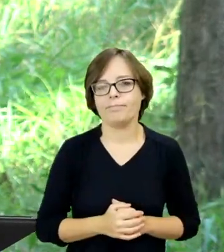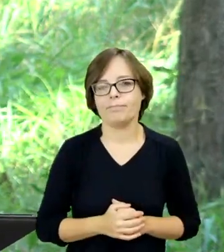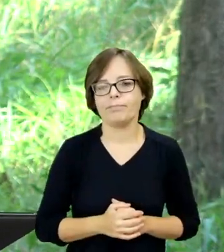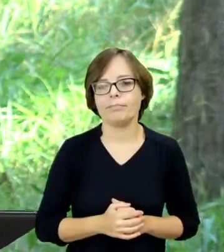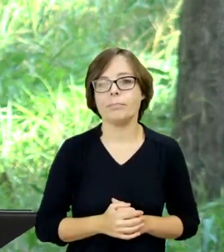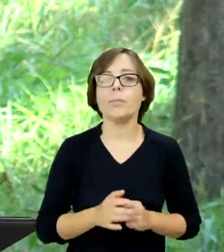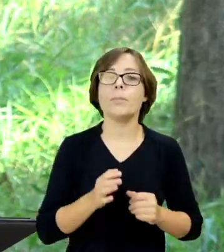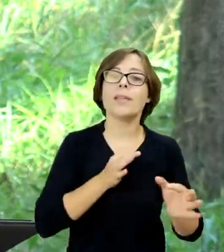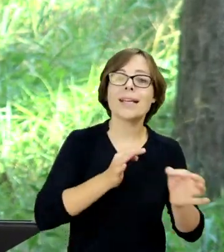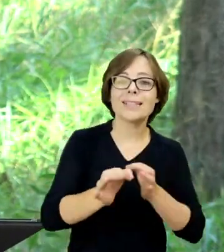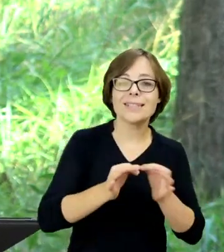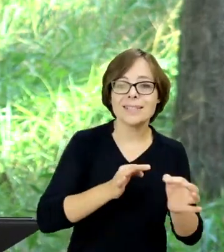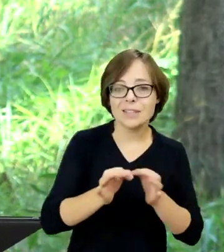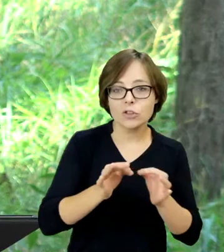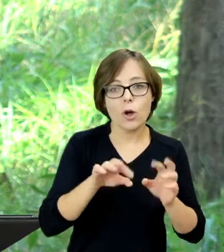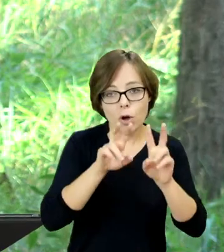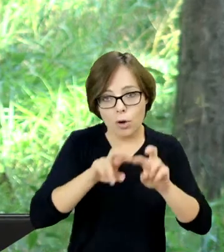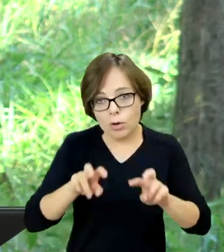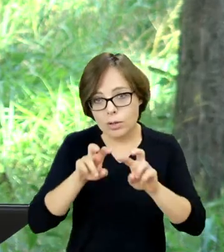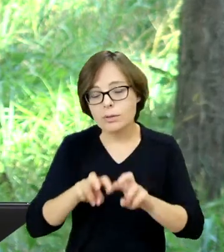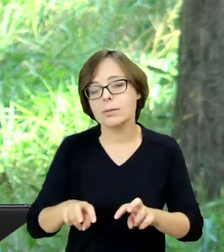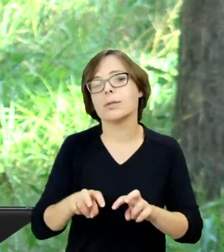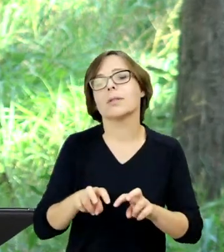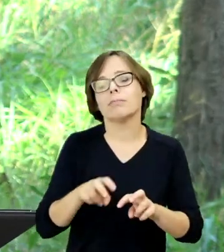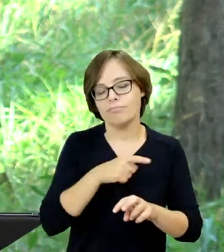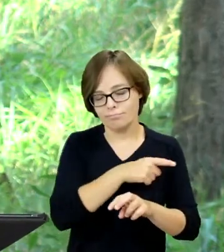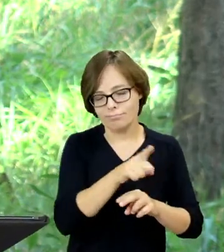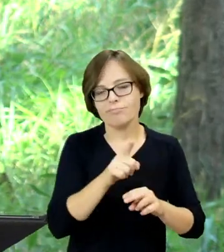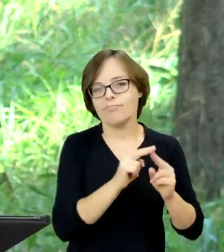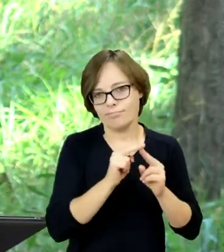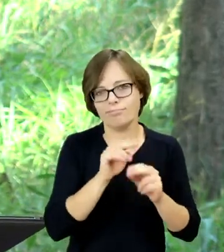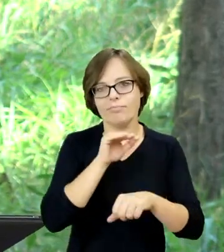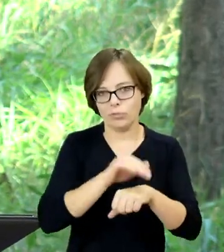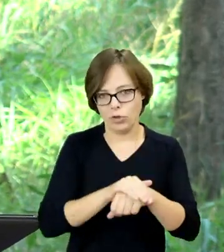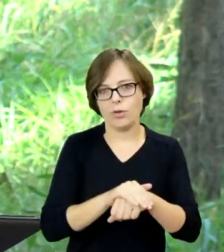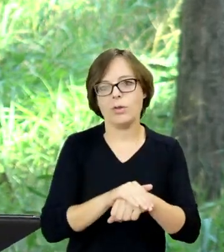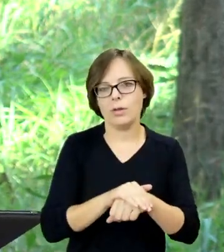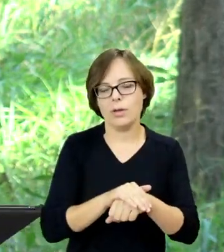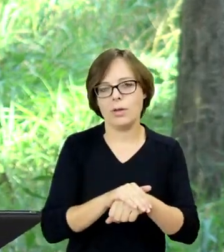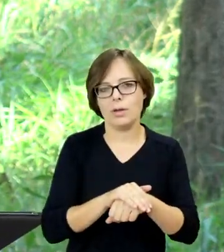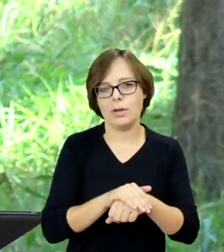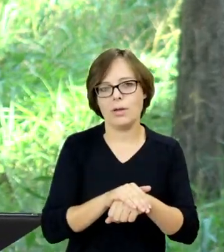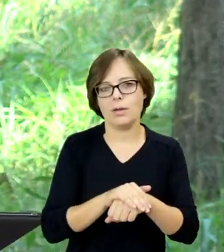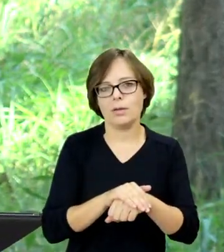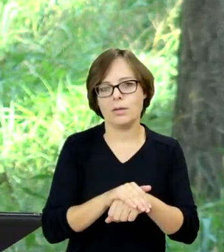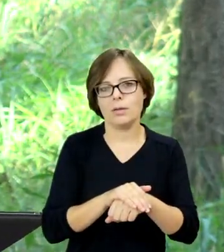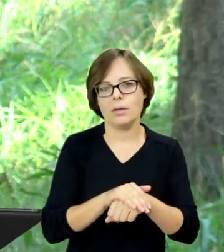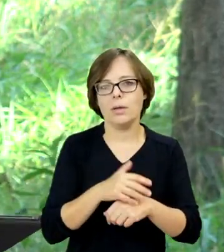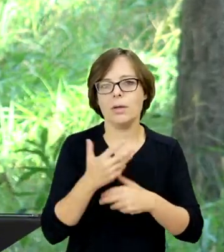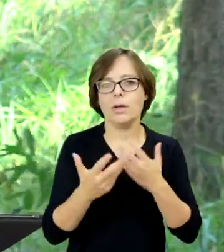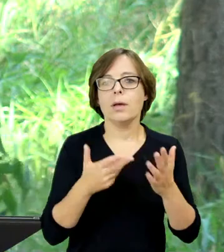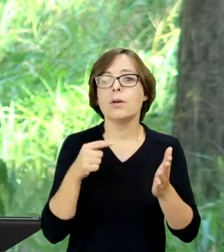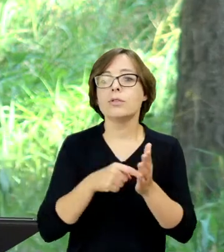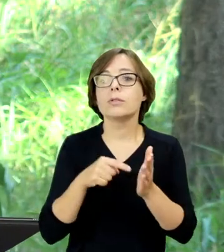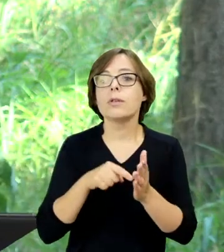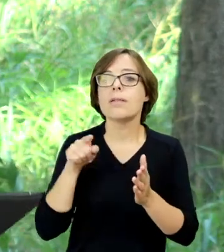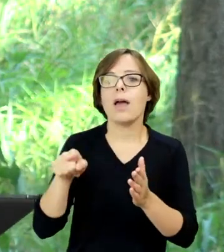Historycy i historyczki są zgodni, że tego typu gesty, czy tego